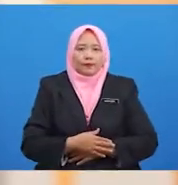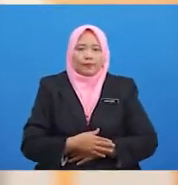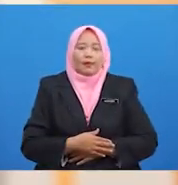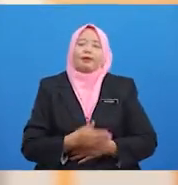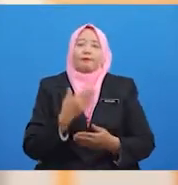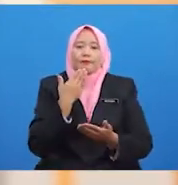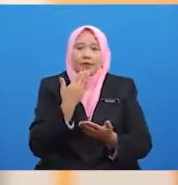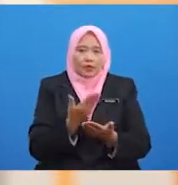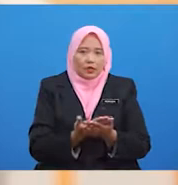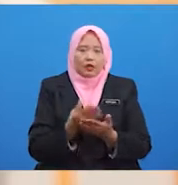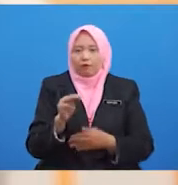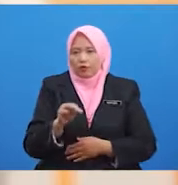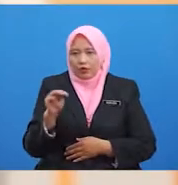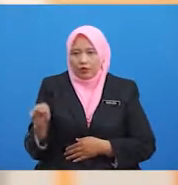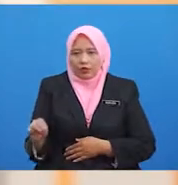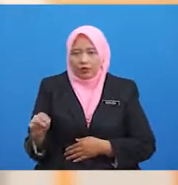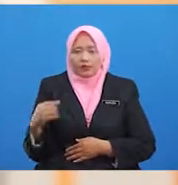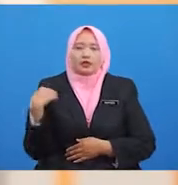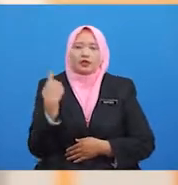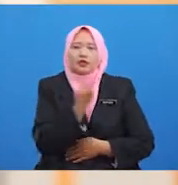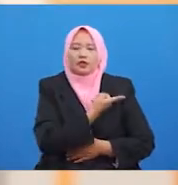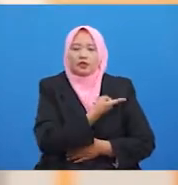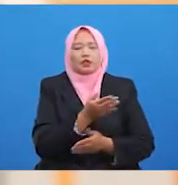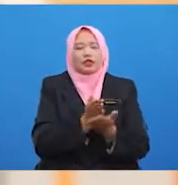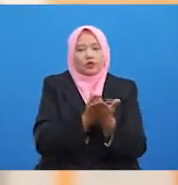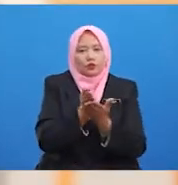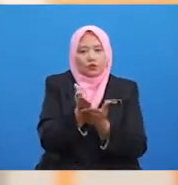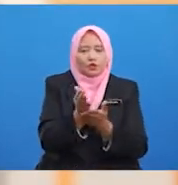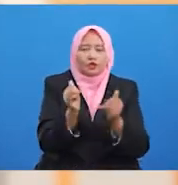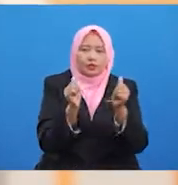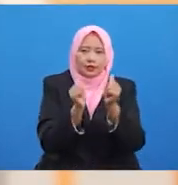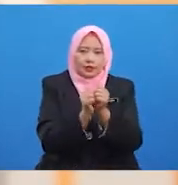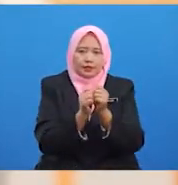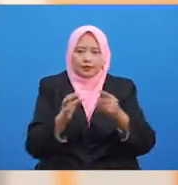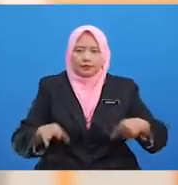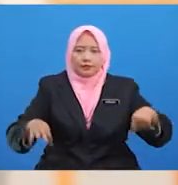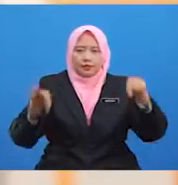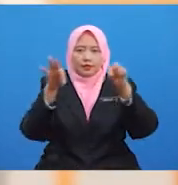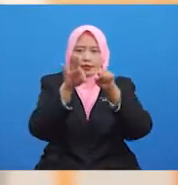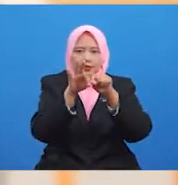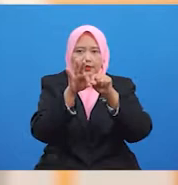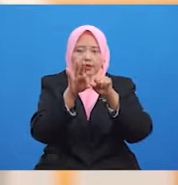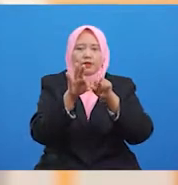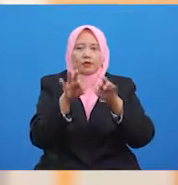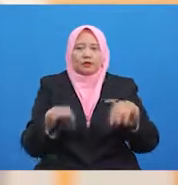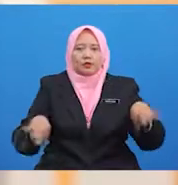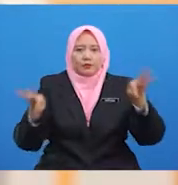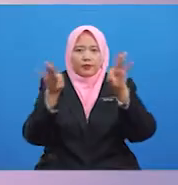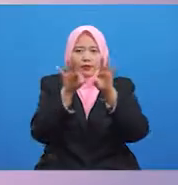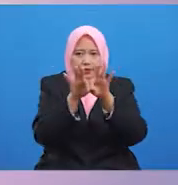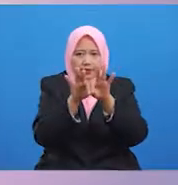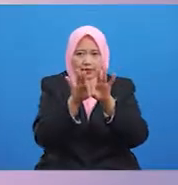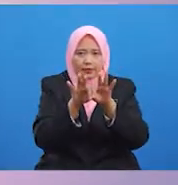Baiklah murid-murid, kita teruskan dengan kepentingan kegiatan ekonomi yang ketiga,